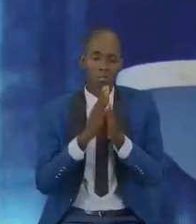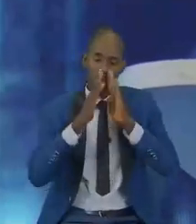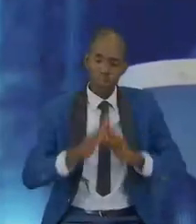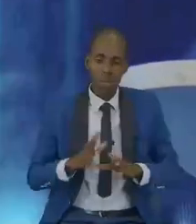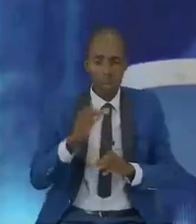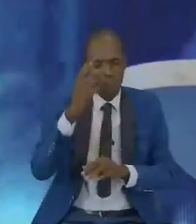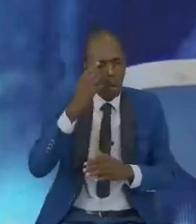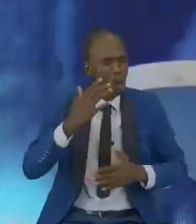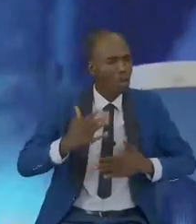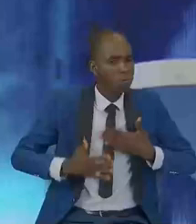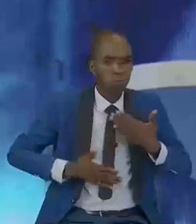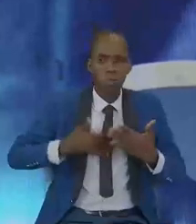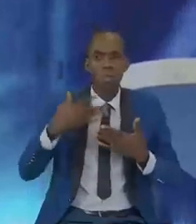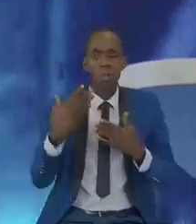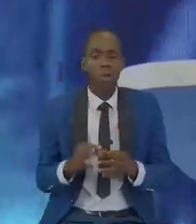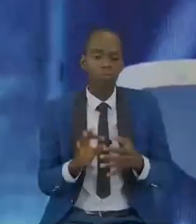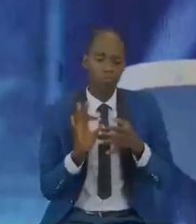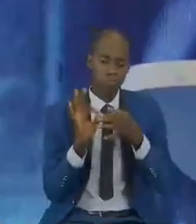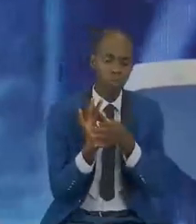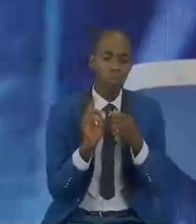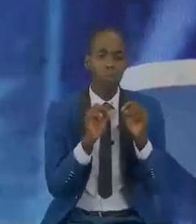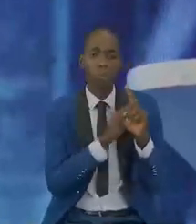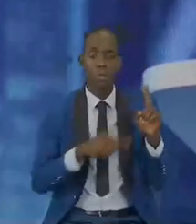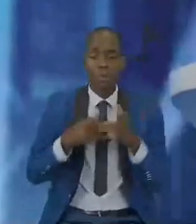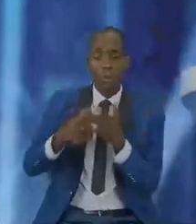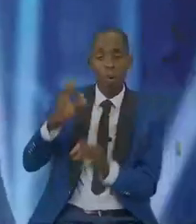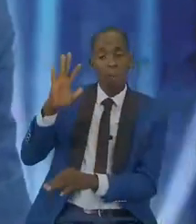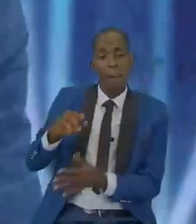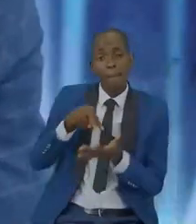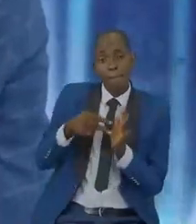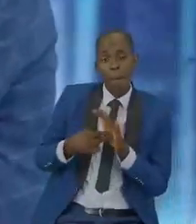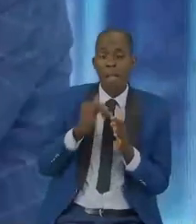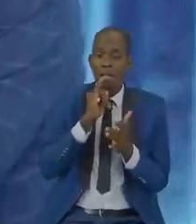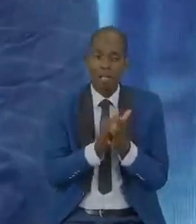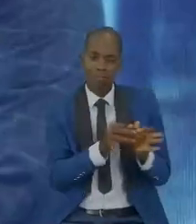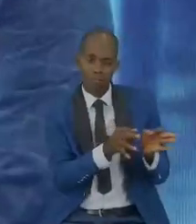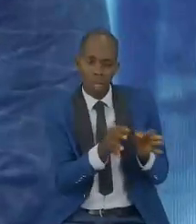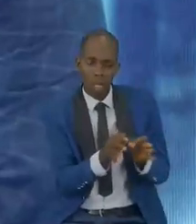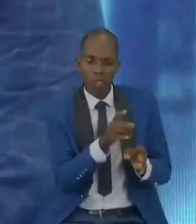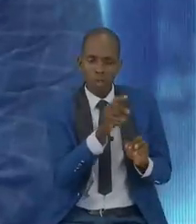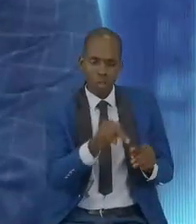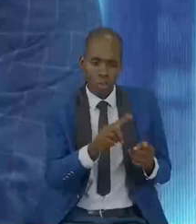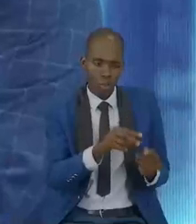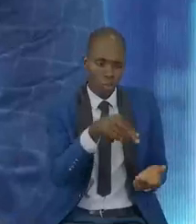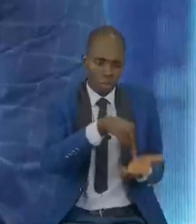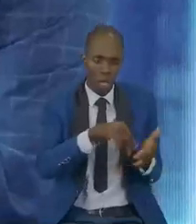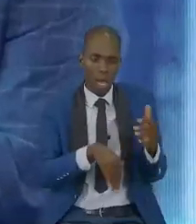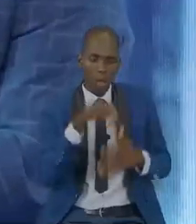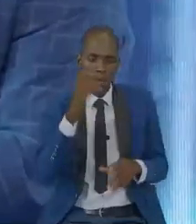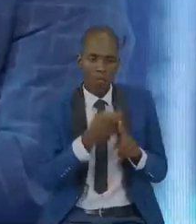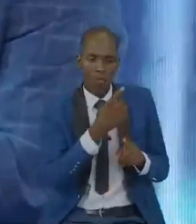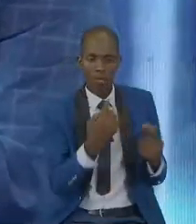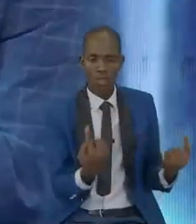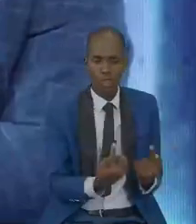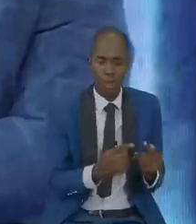le rétablissement, le salut, le pardon, la paix du cœur, la joie d'être au Seigneur. Ce qu'il dit, c'est que